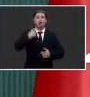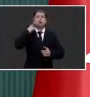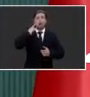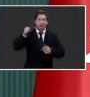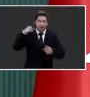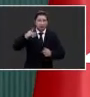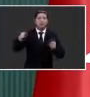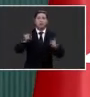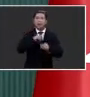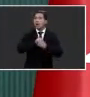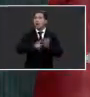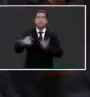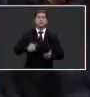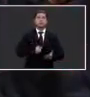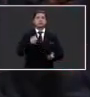alanda hissediliyor